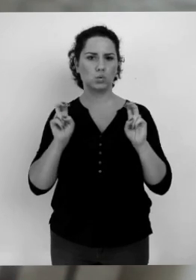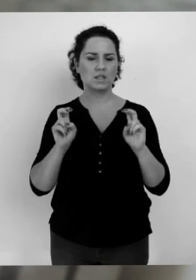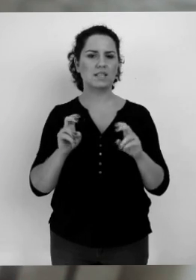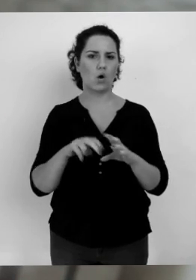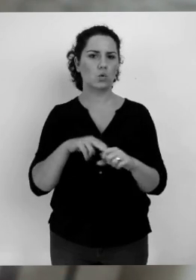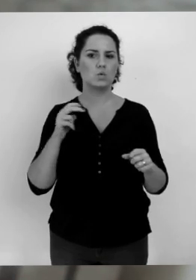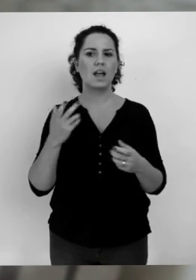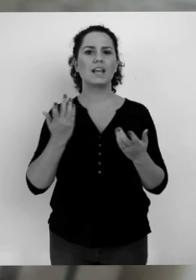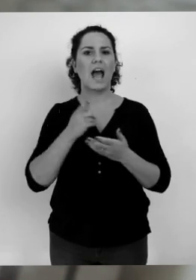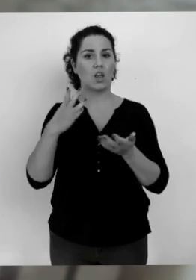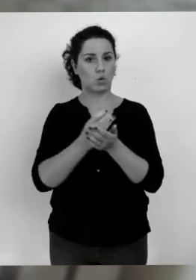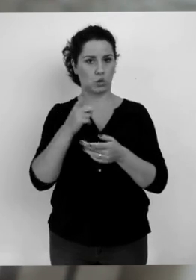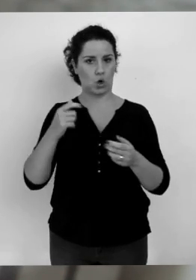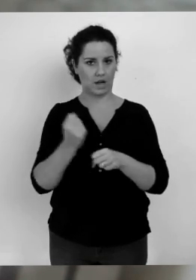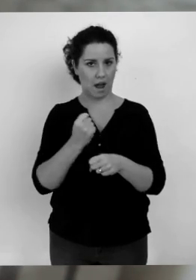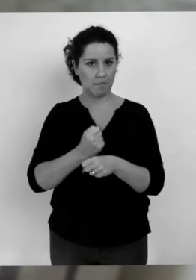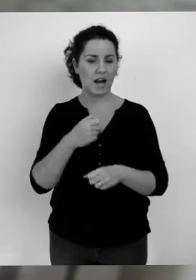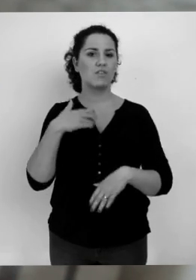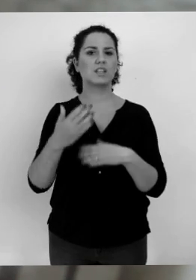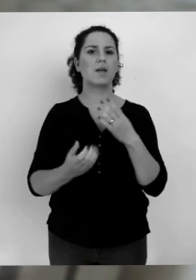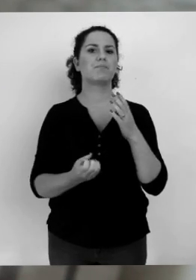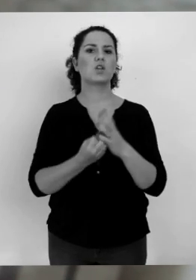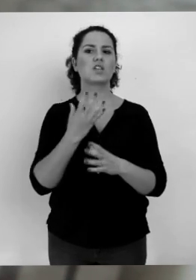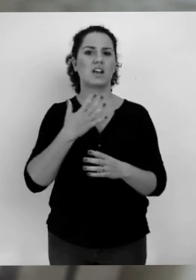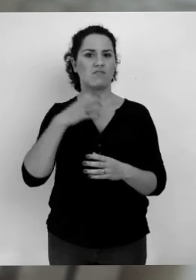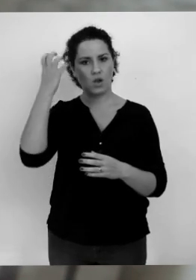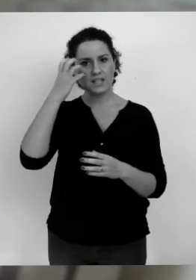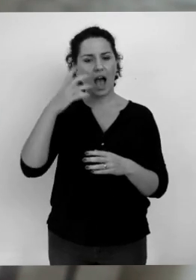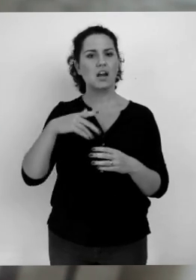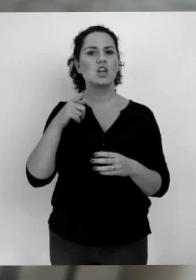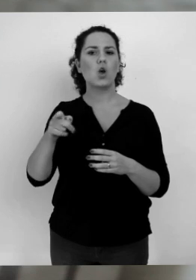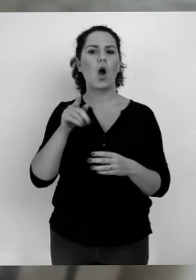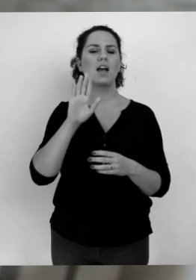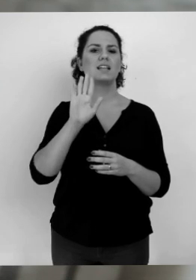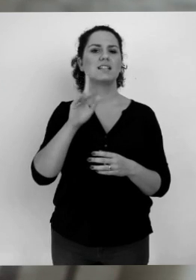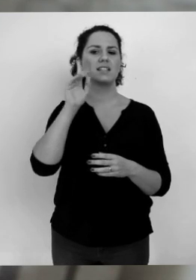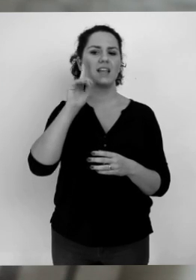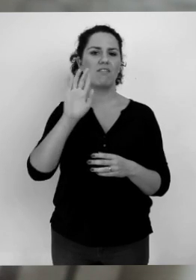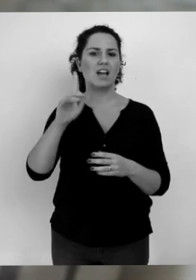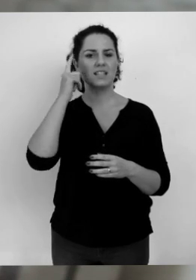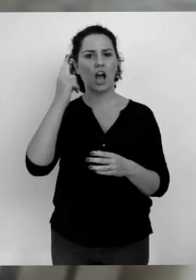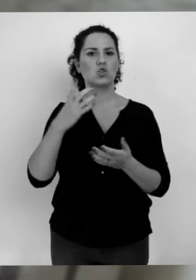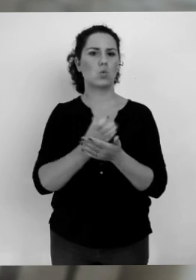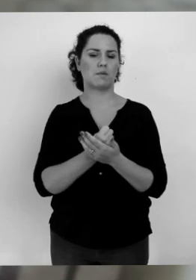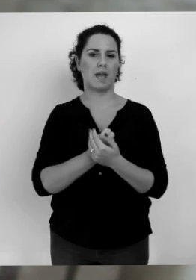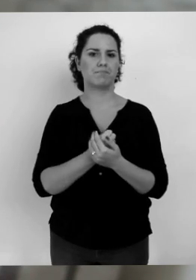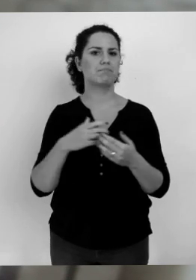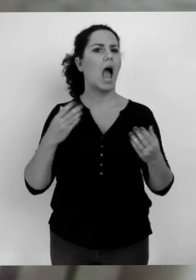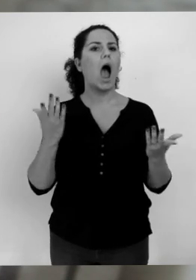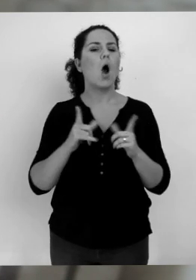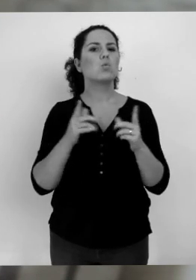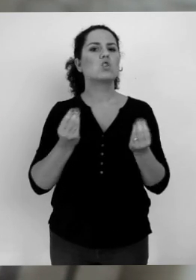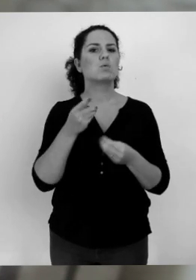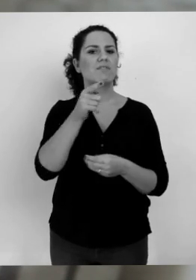I kad uspijete to napraviti, ostvarite san, to je za vas naš uspjeh. U čemu ste vi